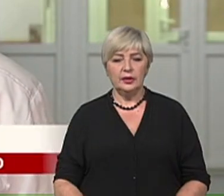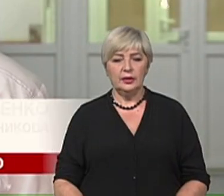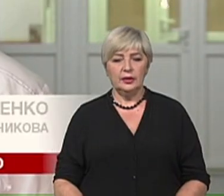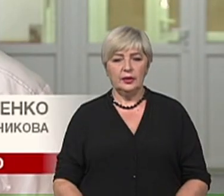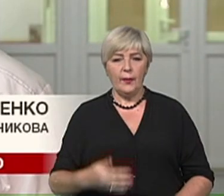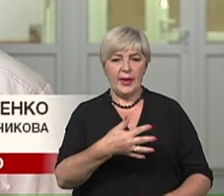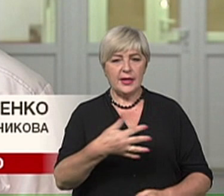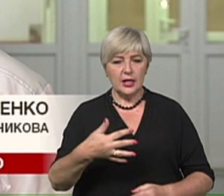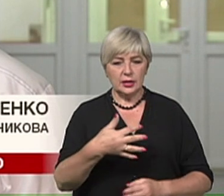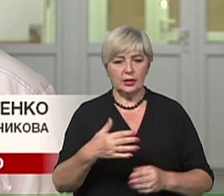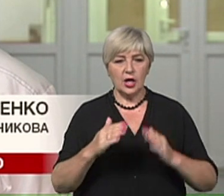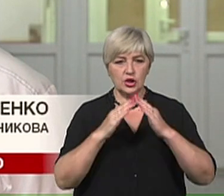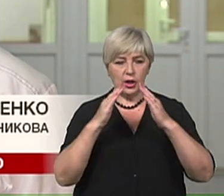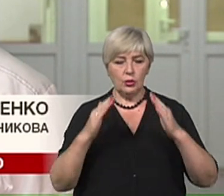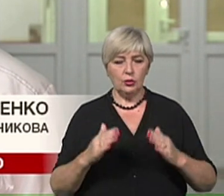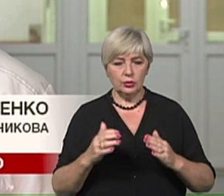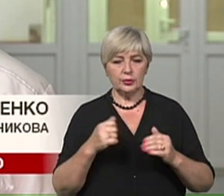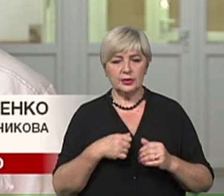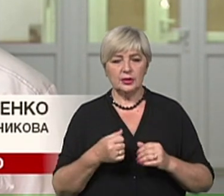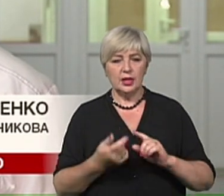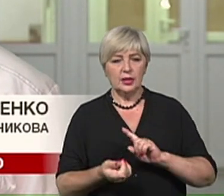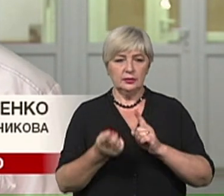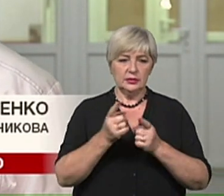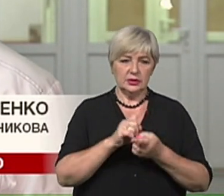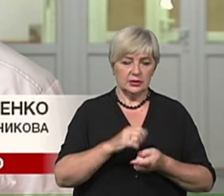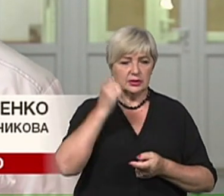П'ятиэтажний корпус старого хірургічного